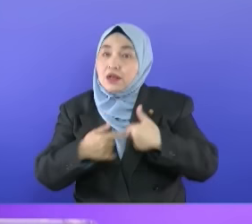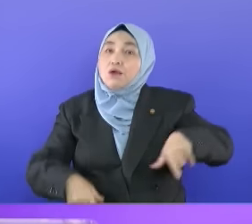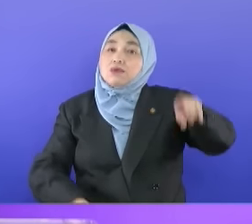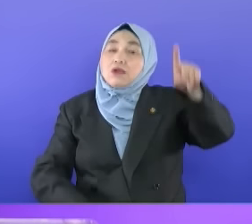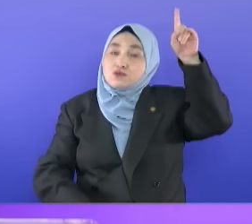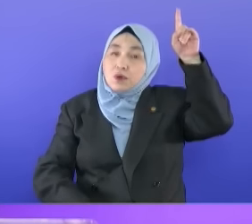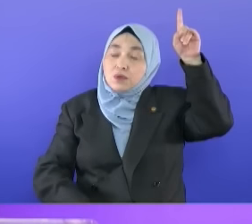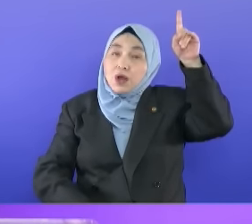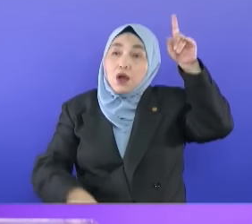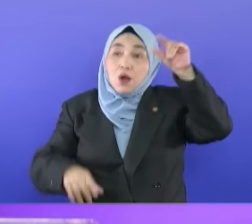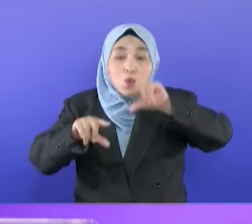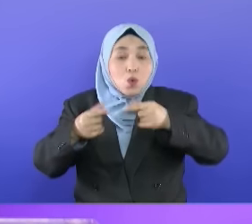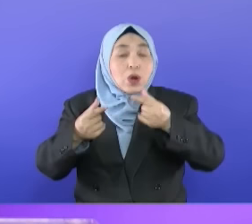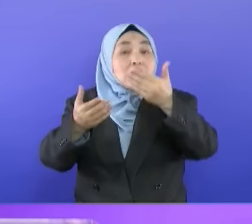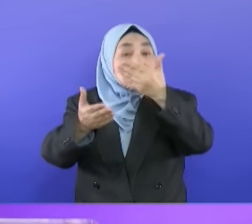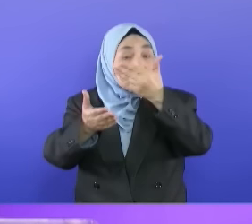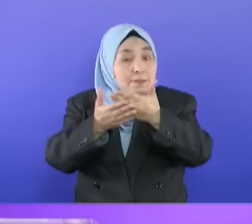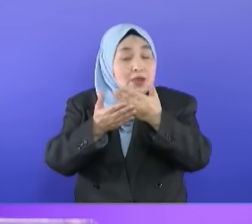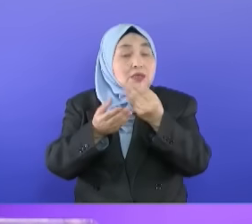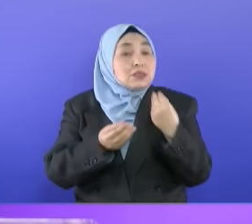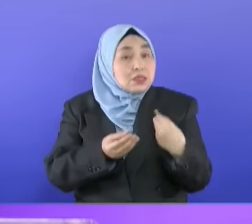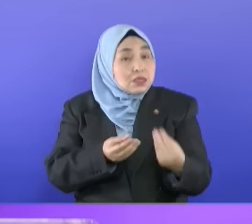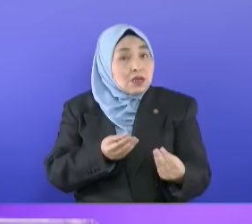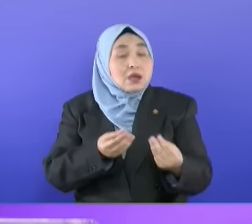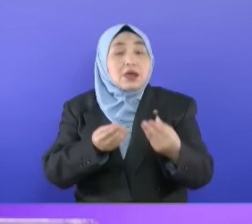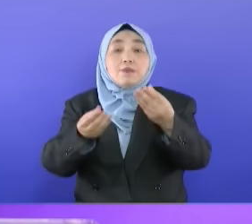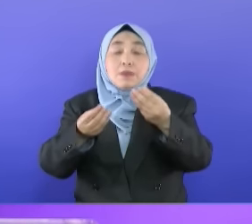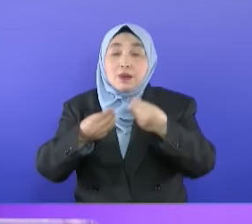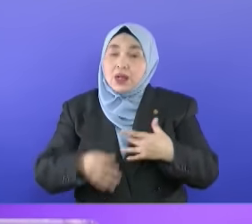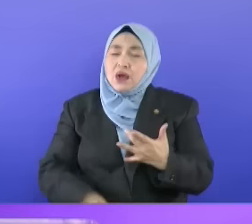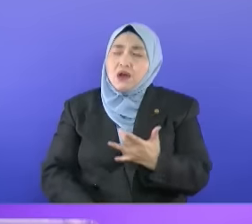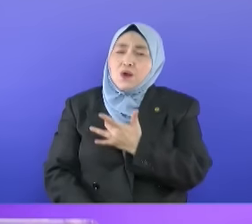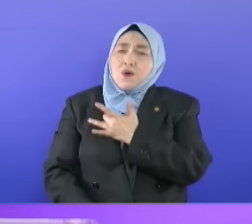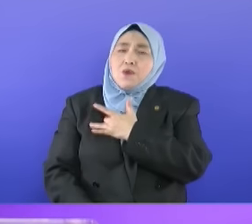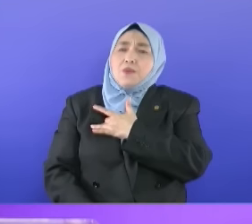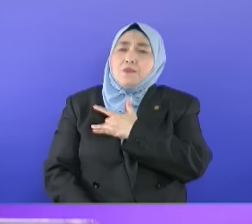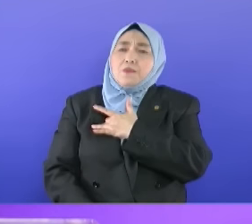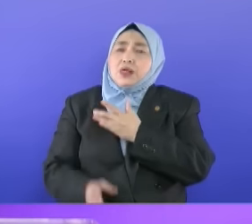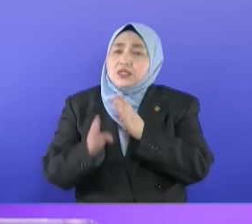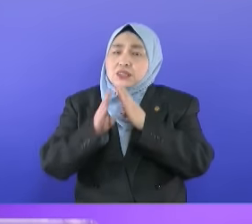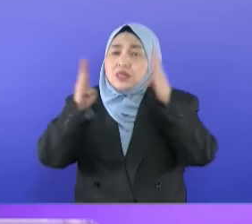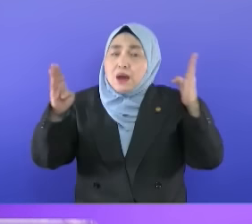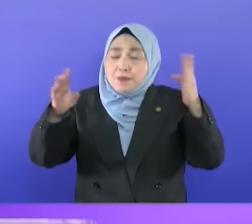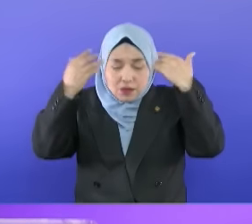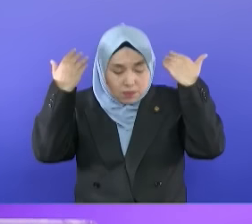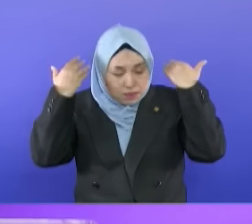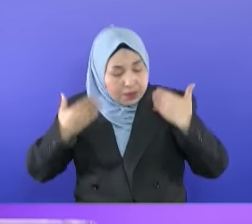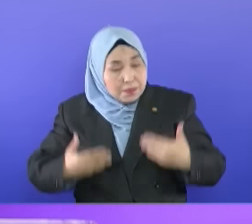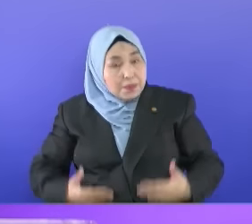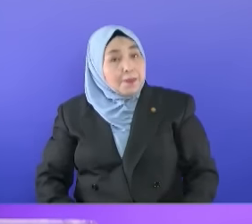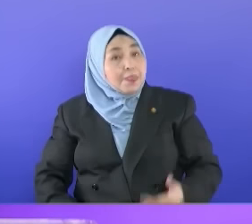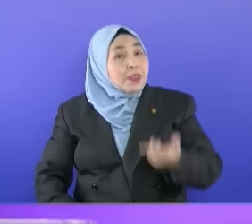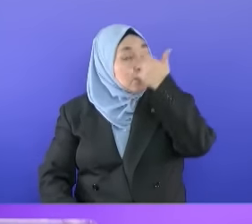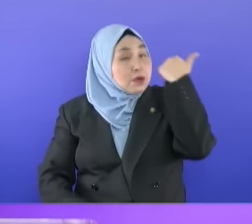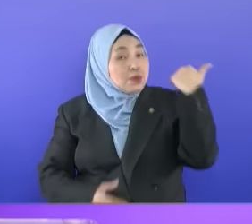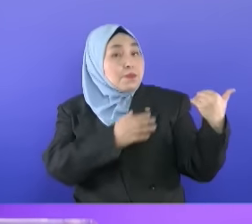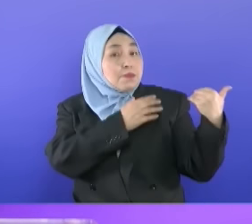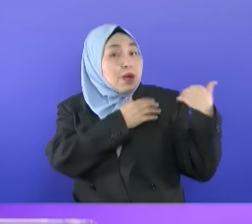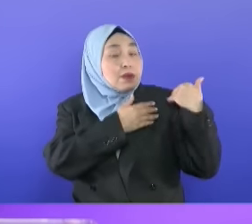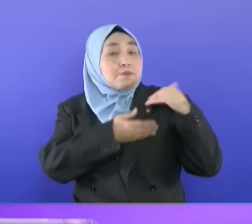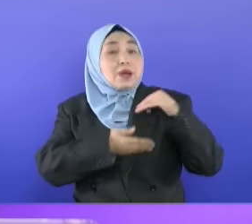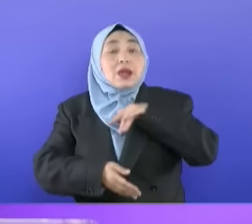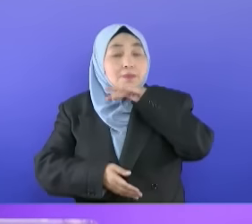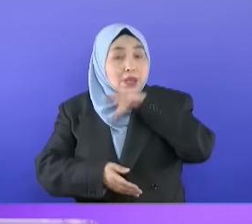Ta'ala Quran sampai walaupun sedikit ia akan memberikan kesan yang besar kepada kepada dirinya jadi sebabnya peranan nabi